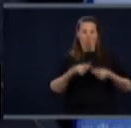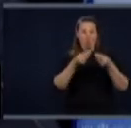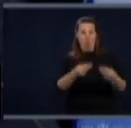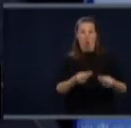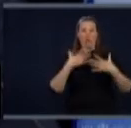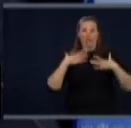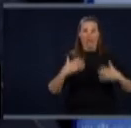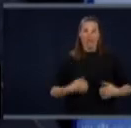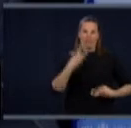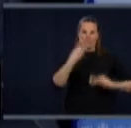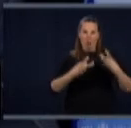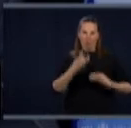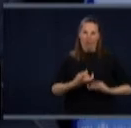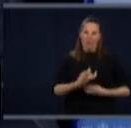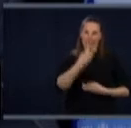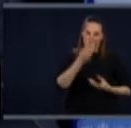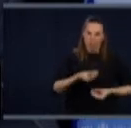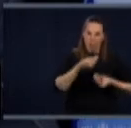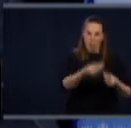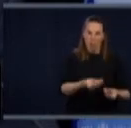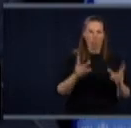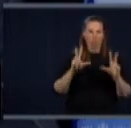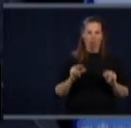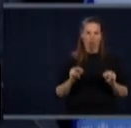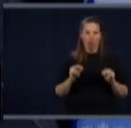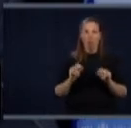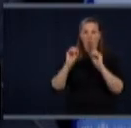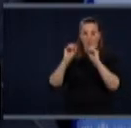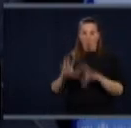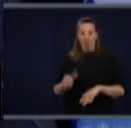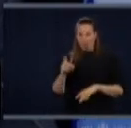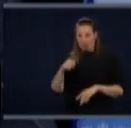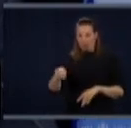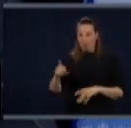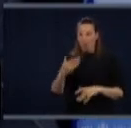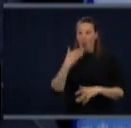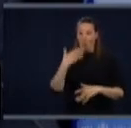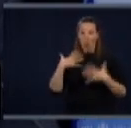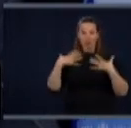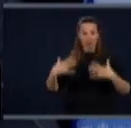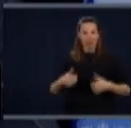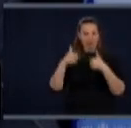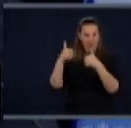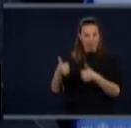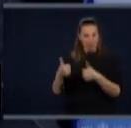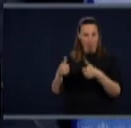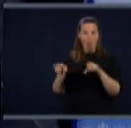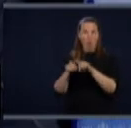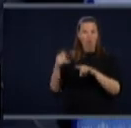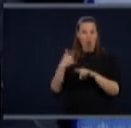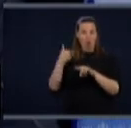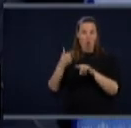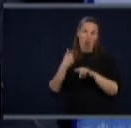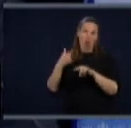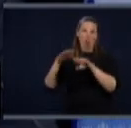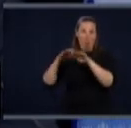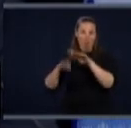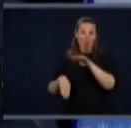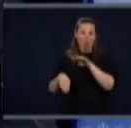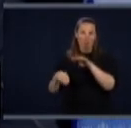rappeler. On va demander à des professeurs qui sont en bonne santé, en bas d'un certain âge, pour éviter qu'ils aient des